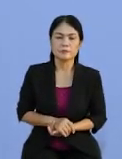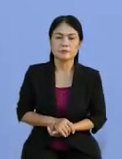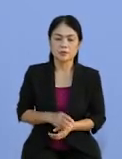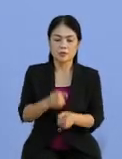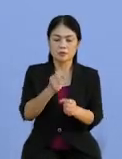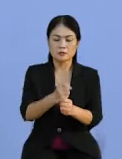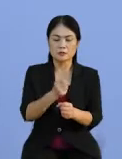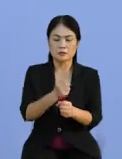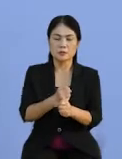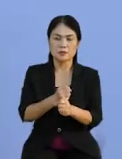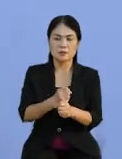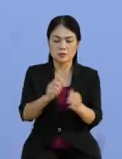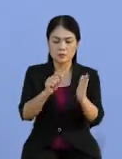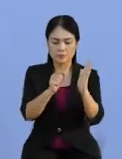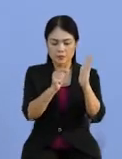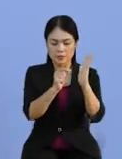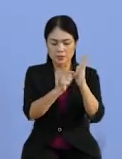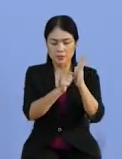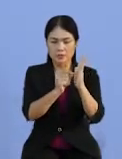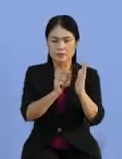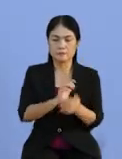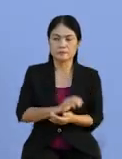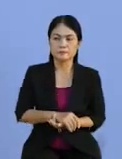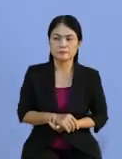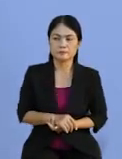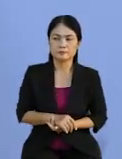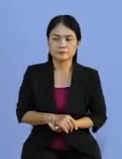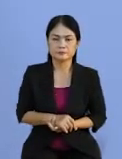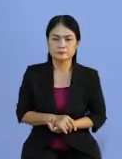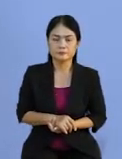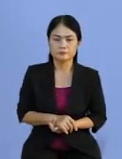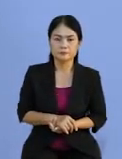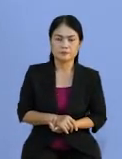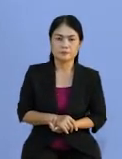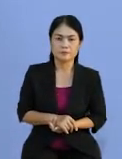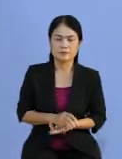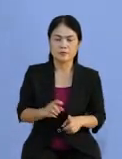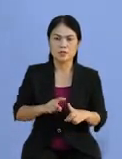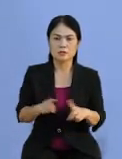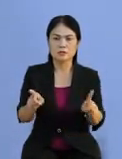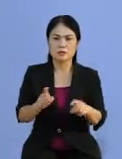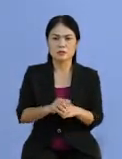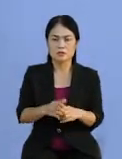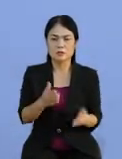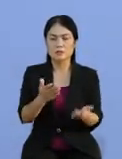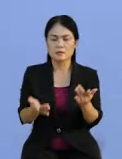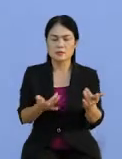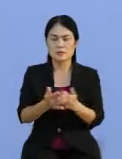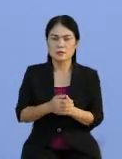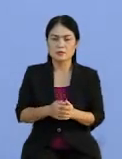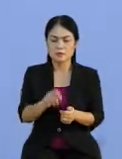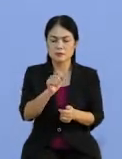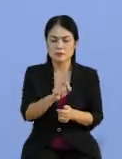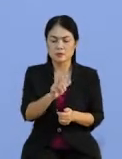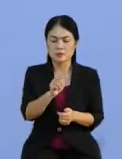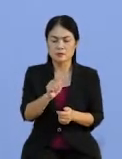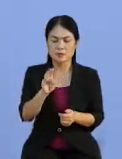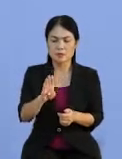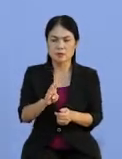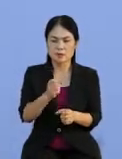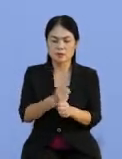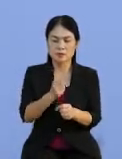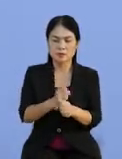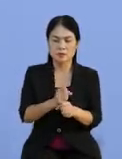phơi chía chật và chìm chật con tài bao dương cho chấm nọt e nâng chấm nọt bí phơi chìm